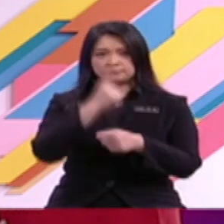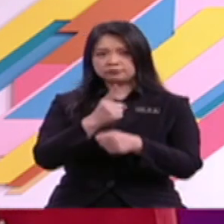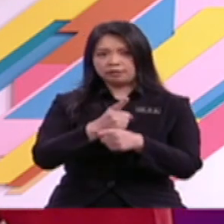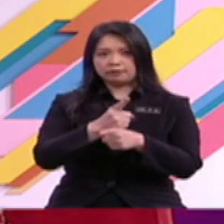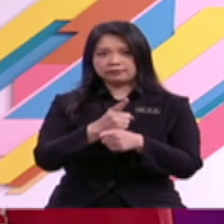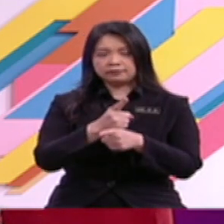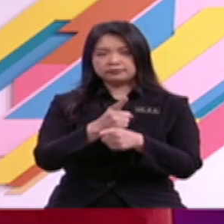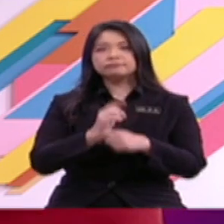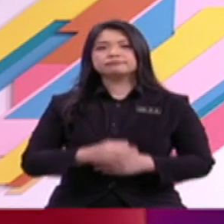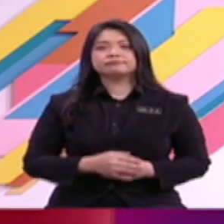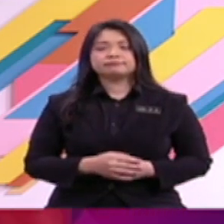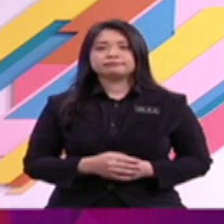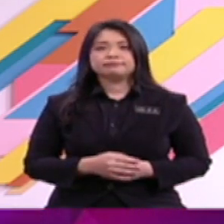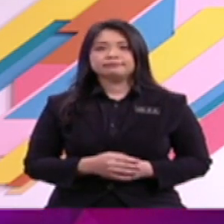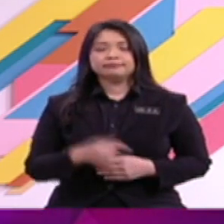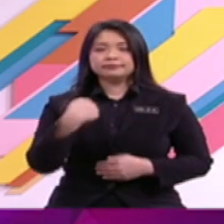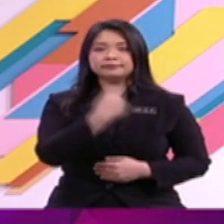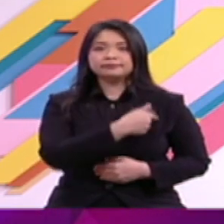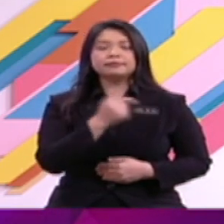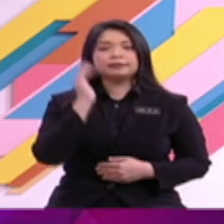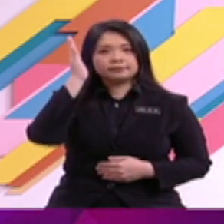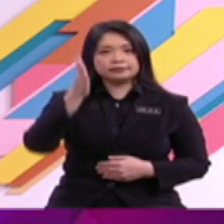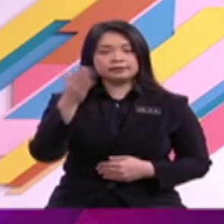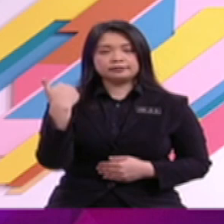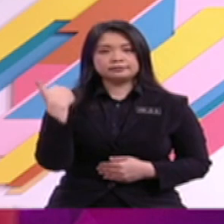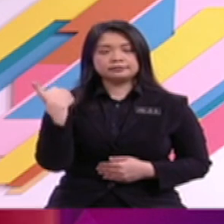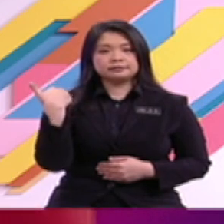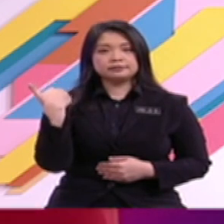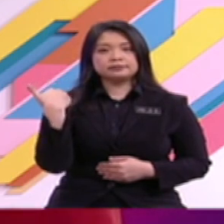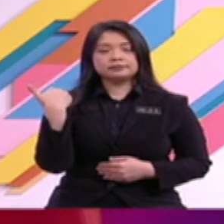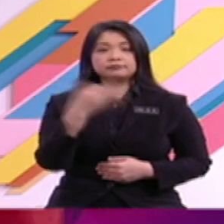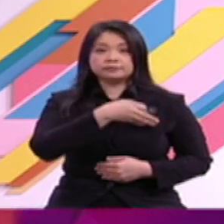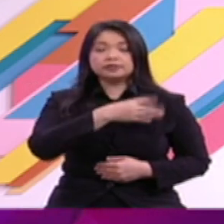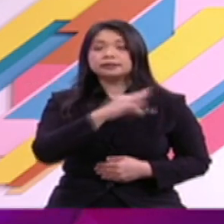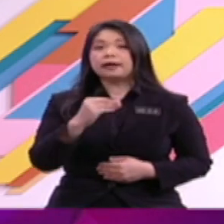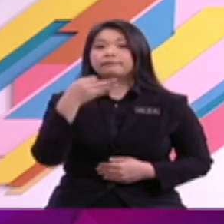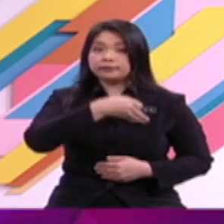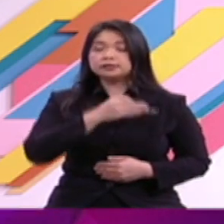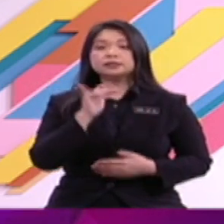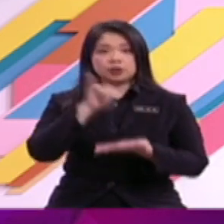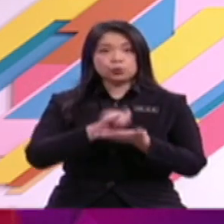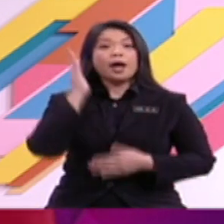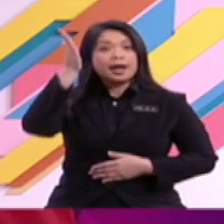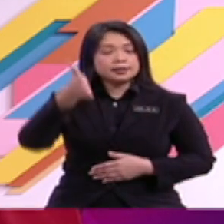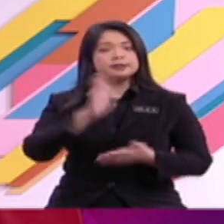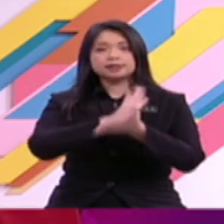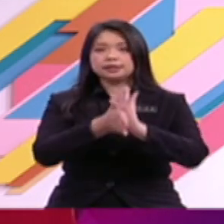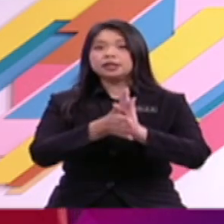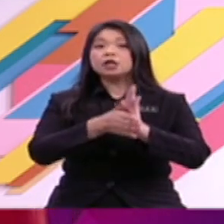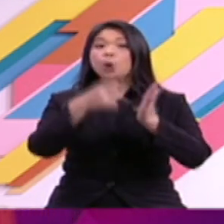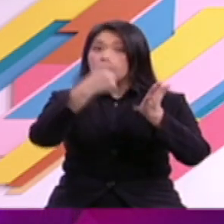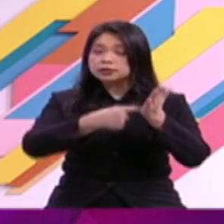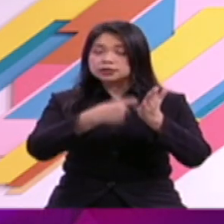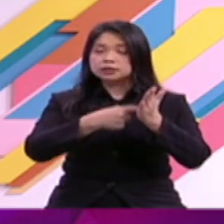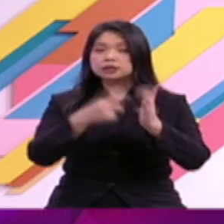megang kamera mana Oke kita akan bikin Eka faidah-faidah itu akan menjadi kos yang perlu ditanggung oleh peminjam